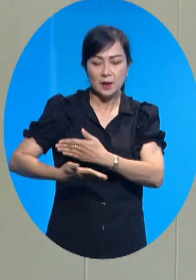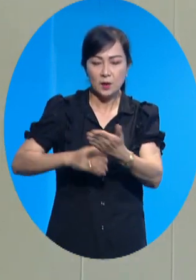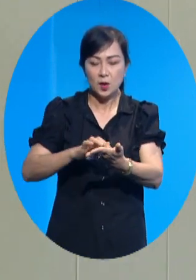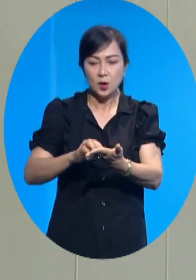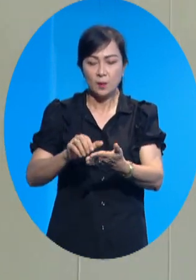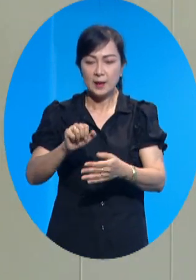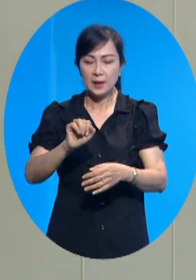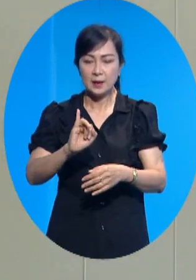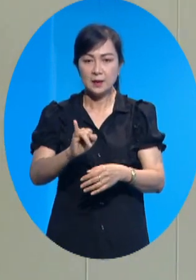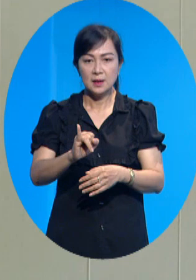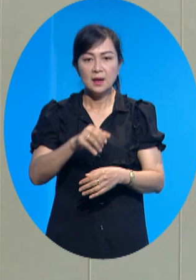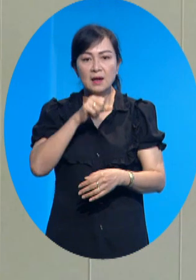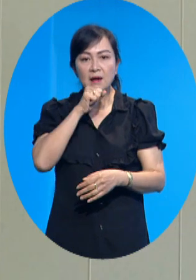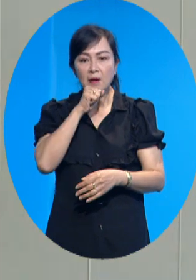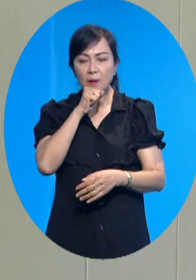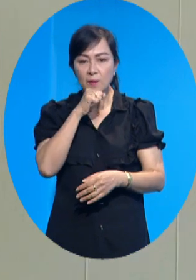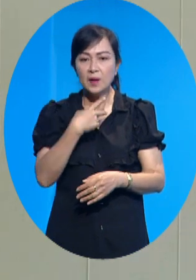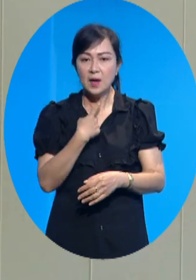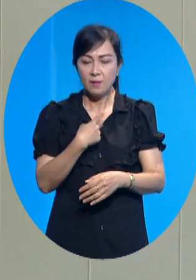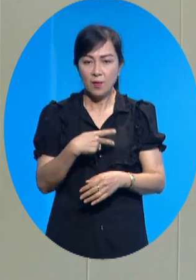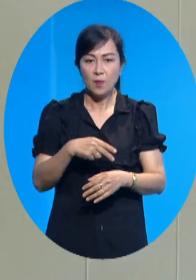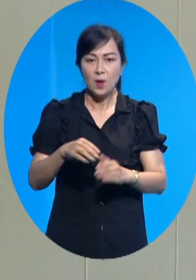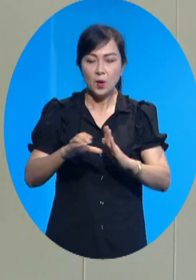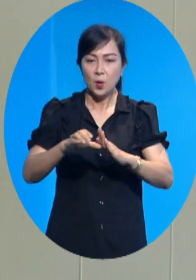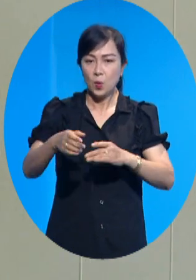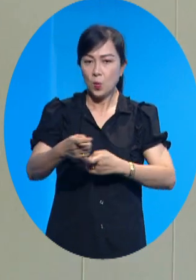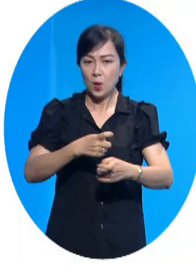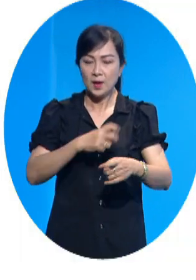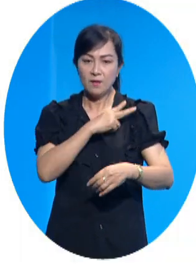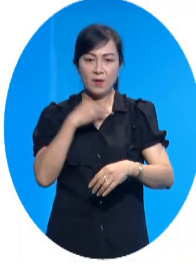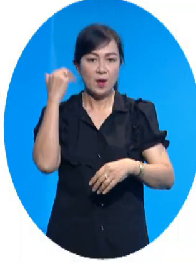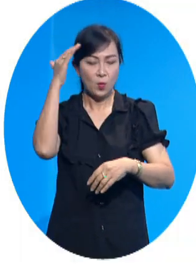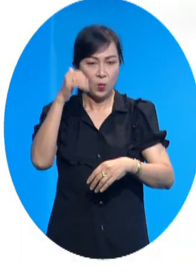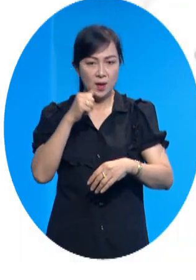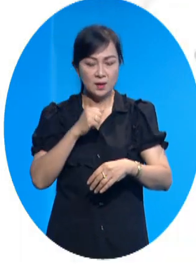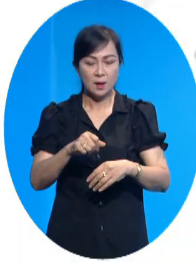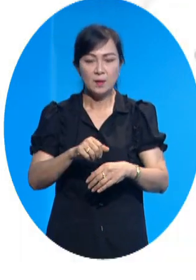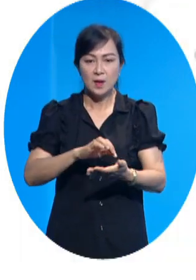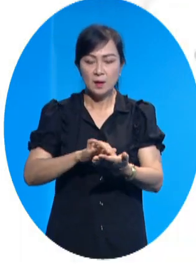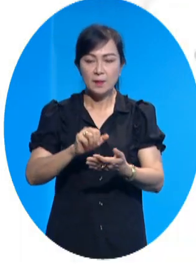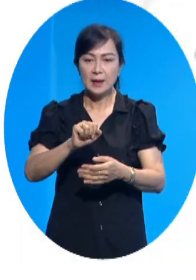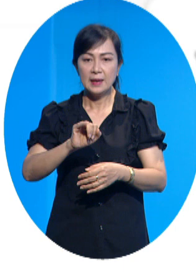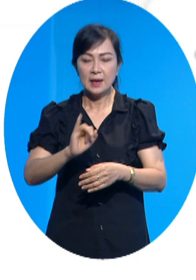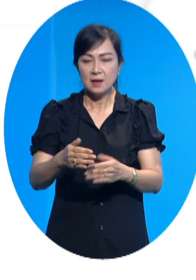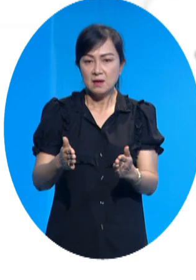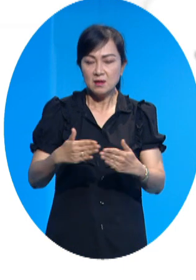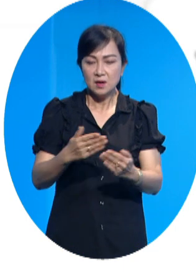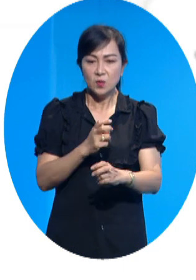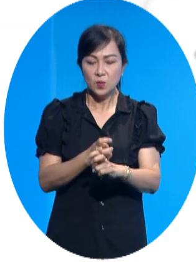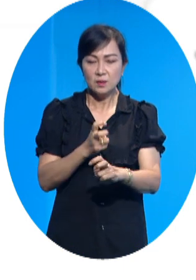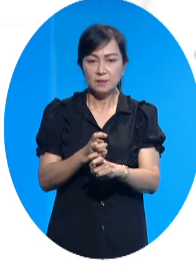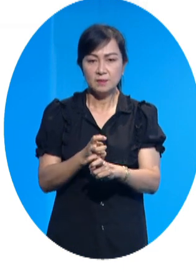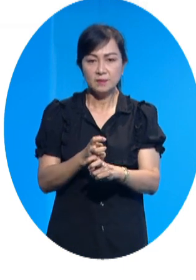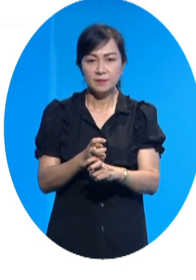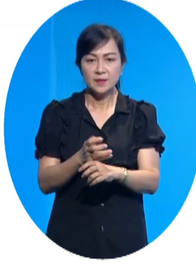nghệ của tương lai này ông atman hy vọng cơ quan quản lý sẽ đóng vai trò quan trọng trong bối cảnh công nghệ aii có thể nhanh chóng trở nên nguy hiểm